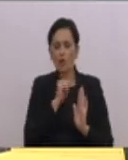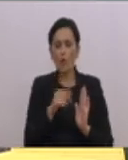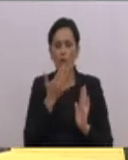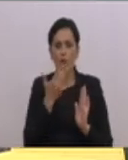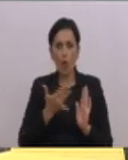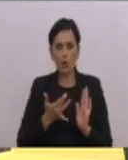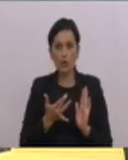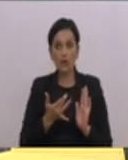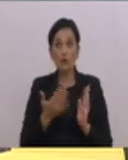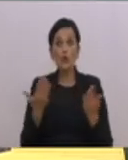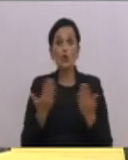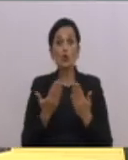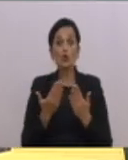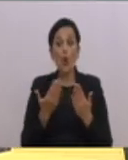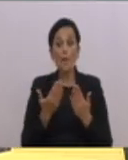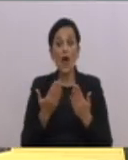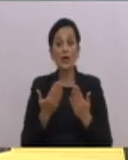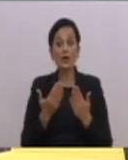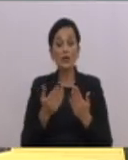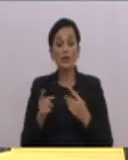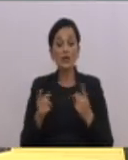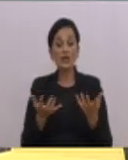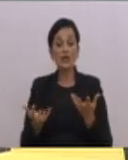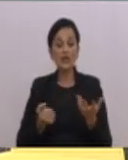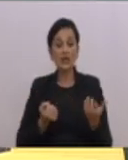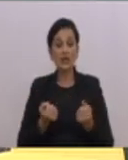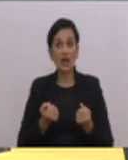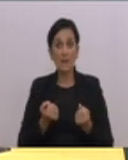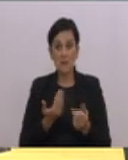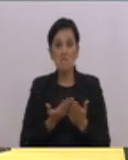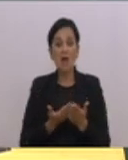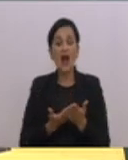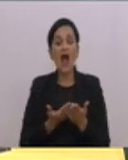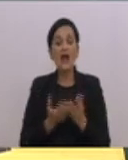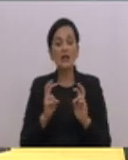პოლიტიკაში, რომელ მათგანს იღებთ ან მაგალითისთვის.